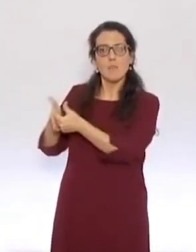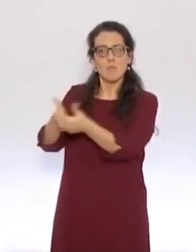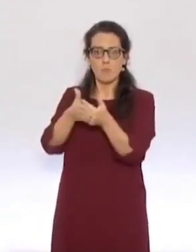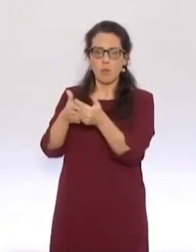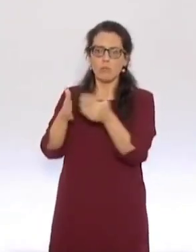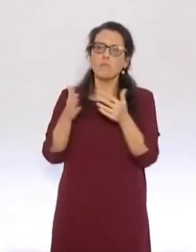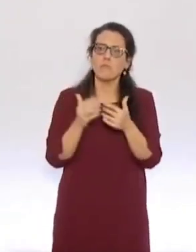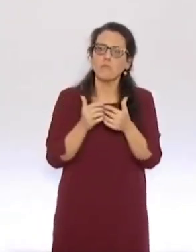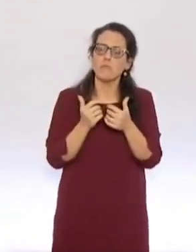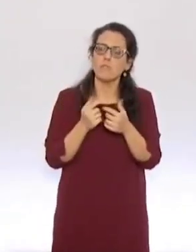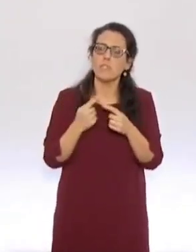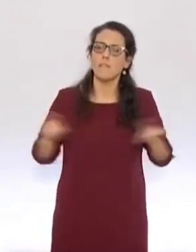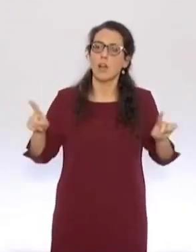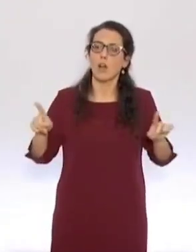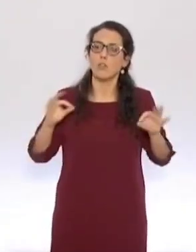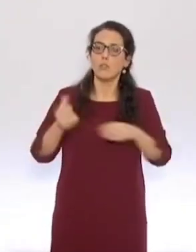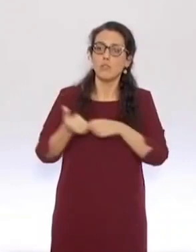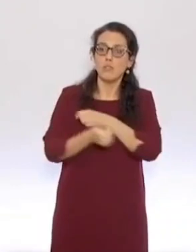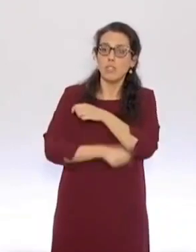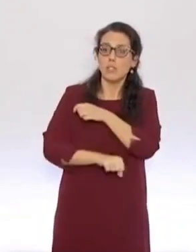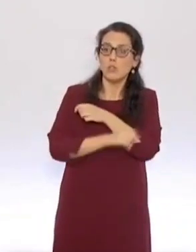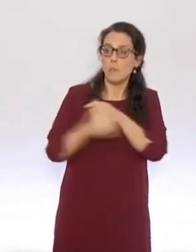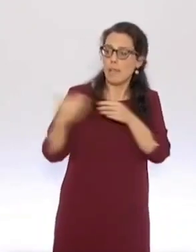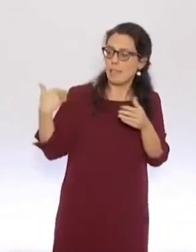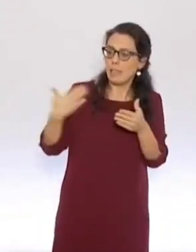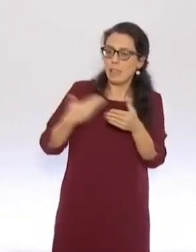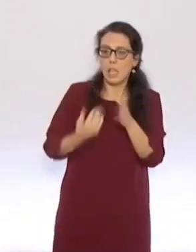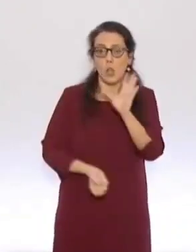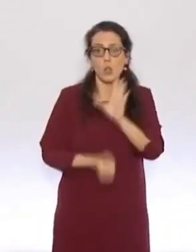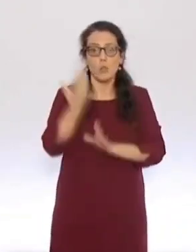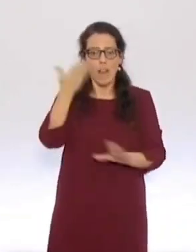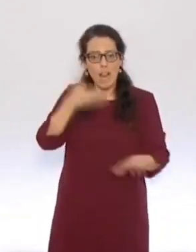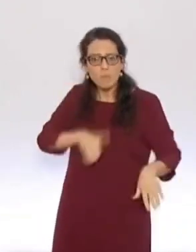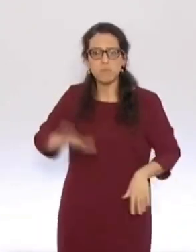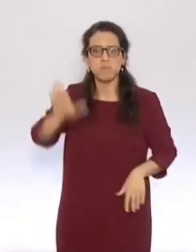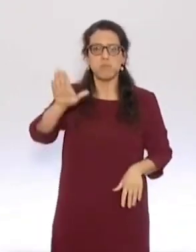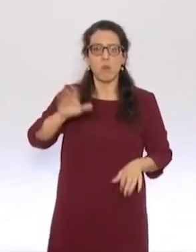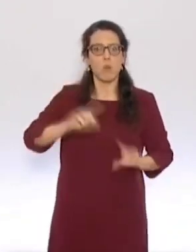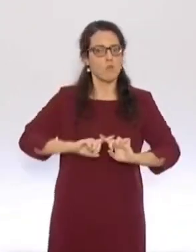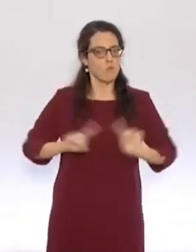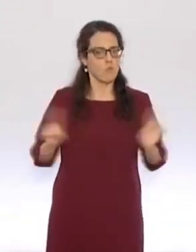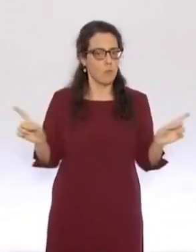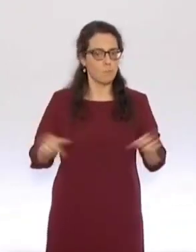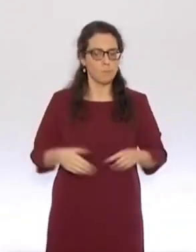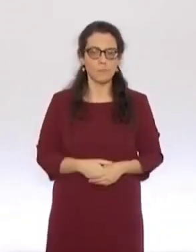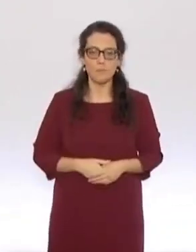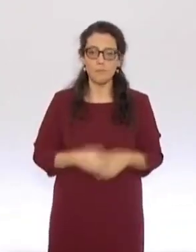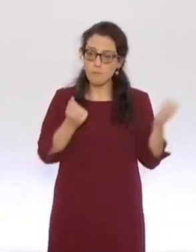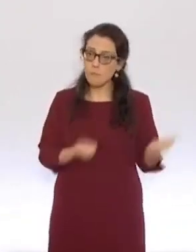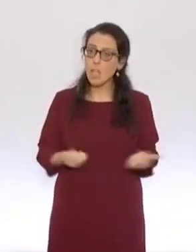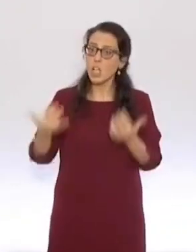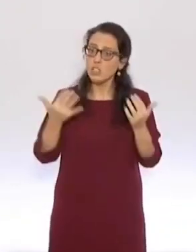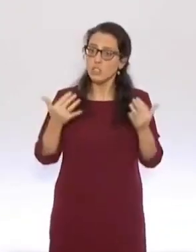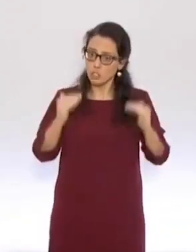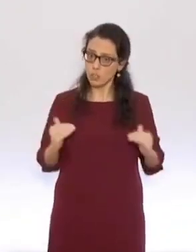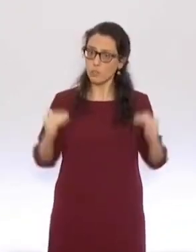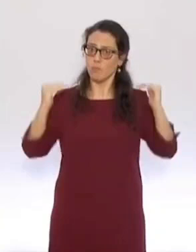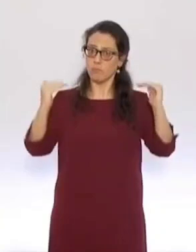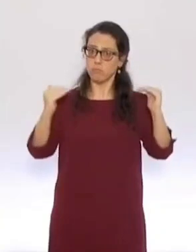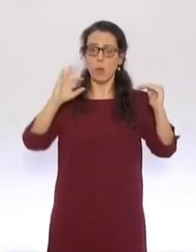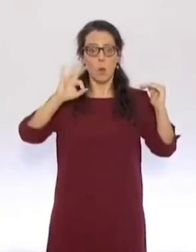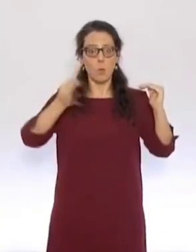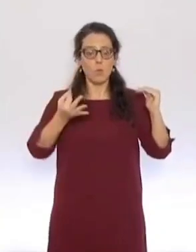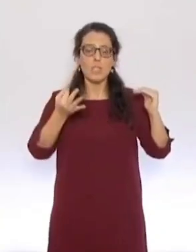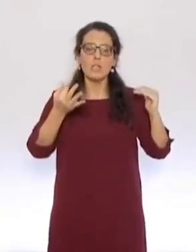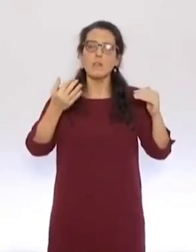au cours des dernières semaines de nouvelles vagues épidémiques d'ampleur nos chiffres sont certes élevés mais ils